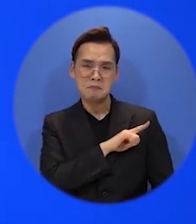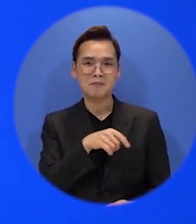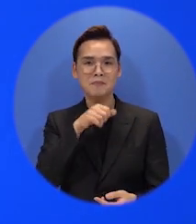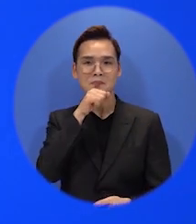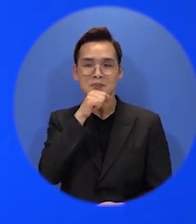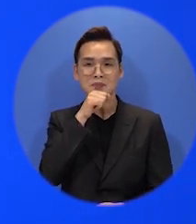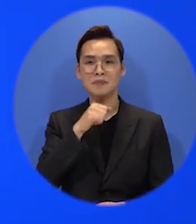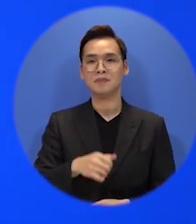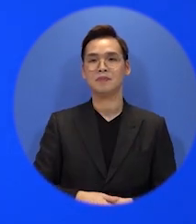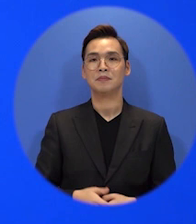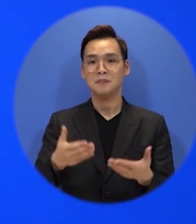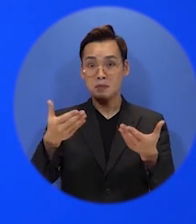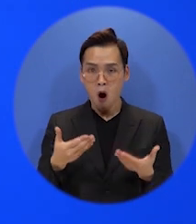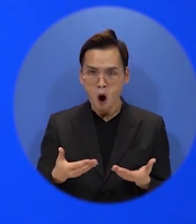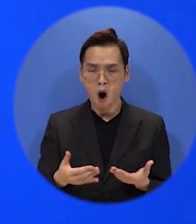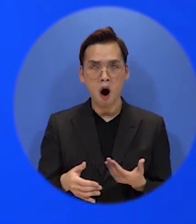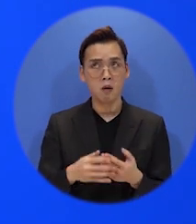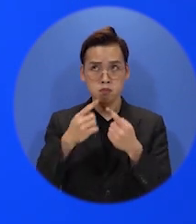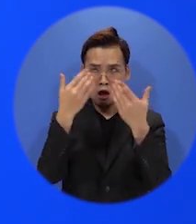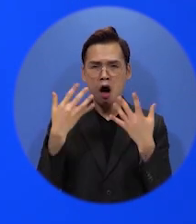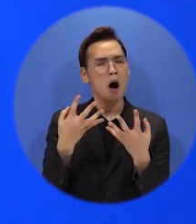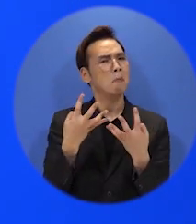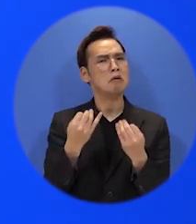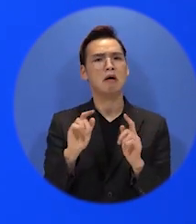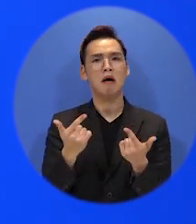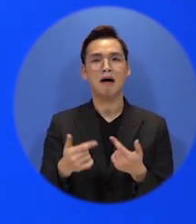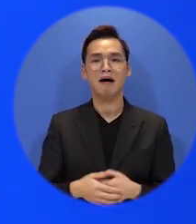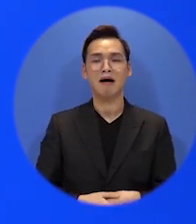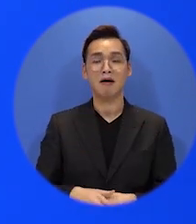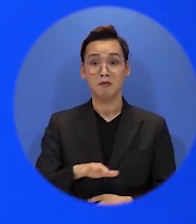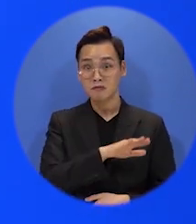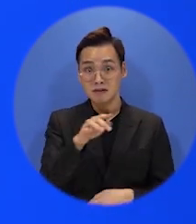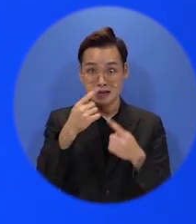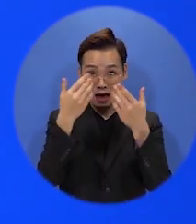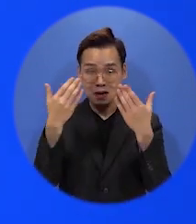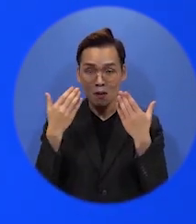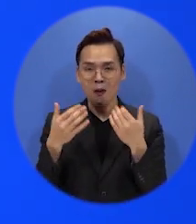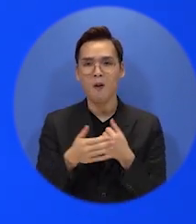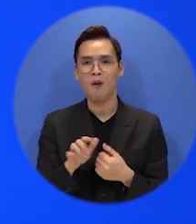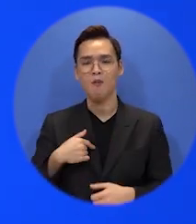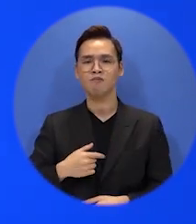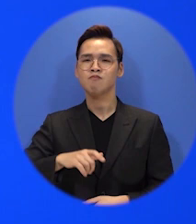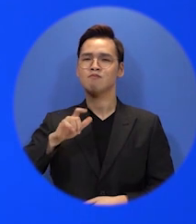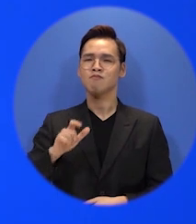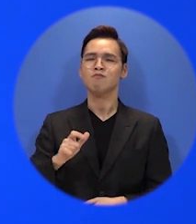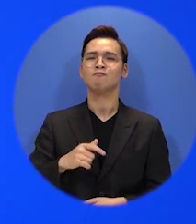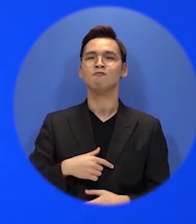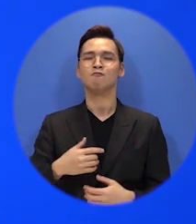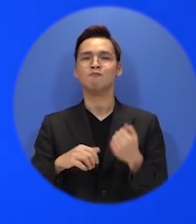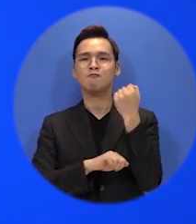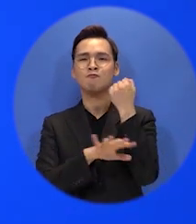등급을 받았어요. 이렇게 두 번 다 최우수 등급 받은 대학 절대 많지 않습니다. 그만큼 저희 성문대학교가 굉장히 탄탄하게 운영이